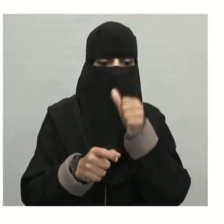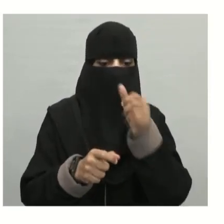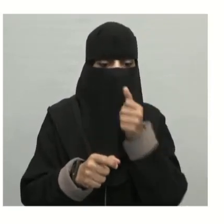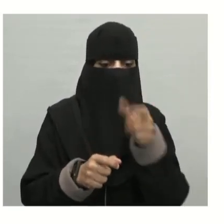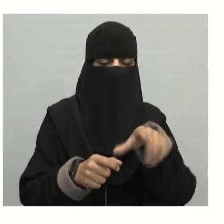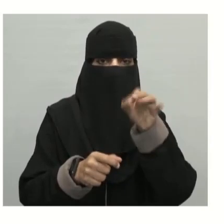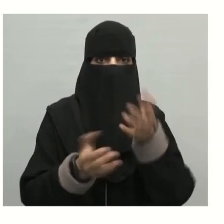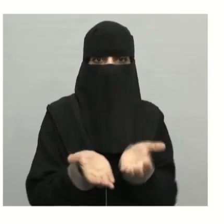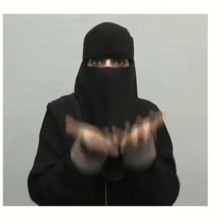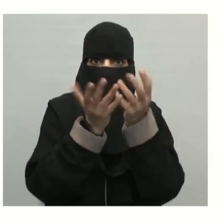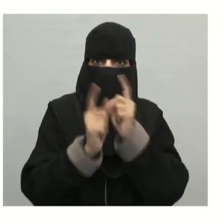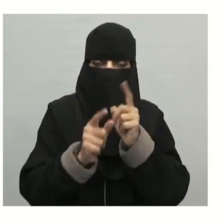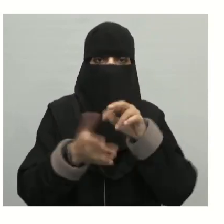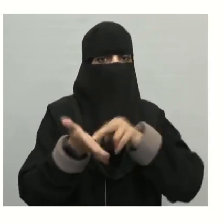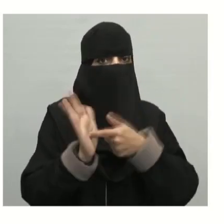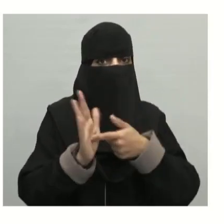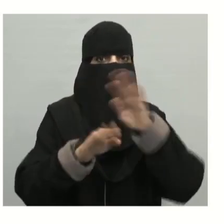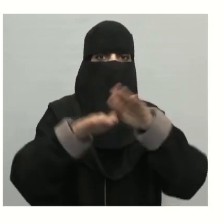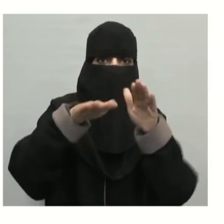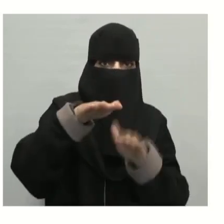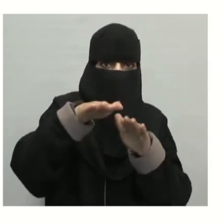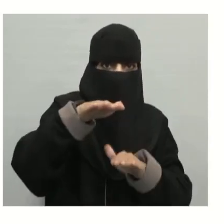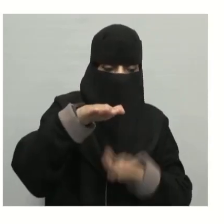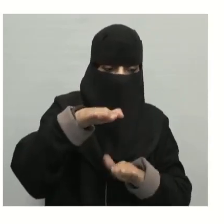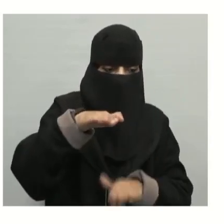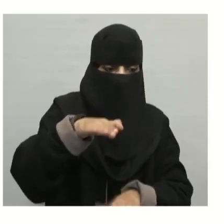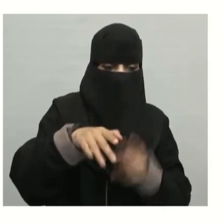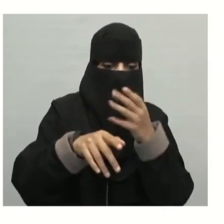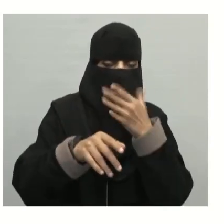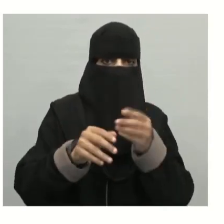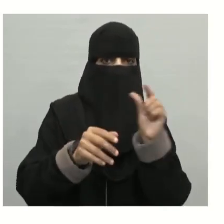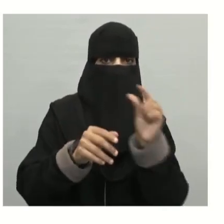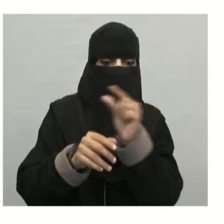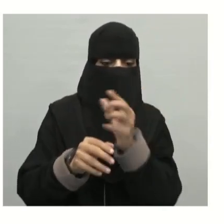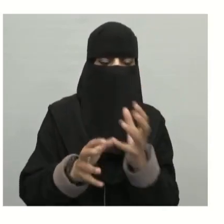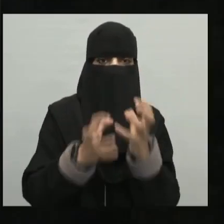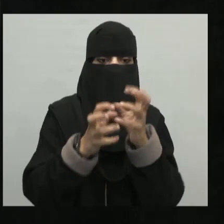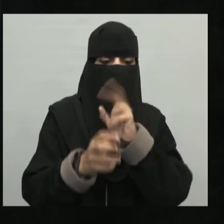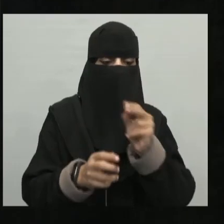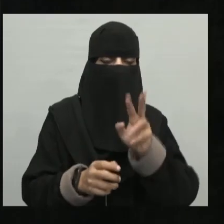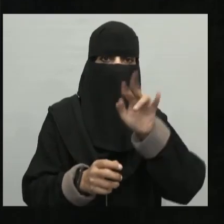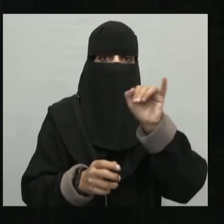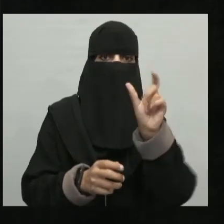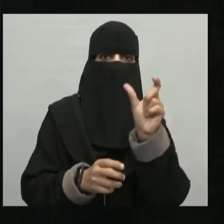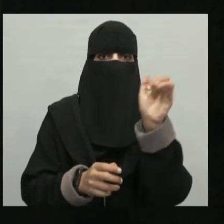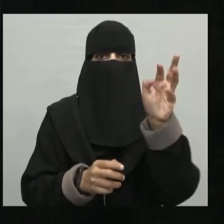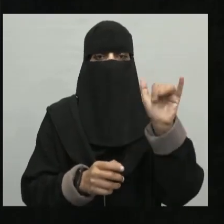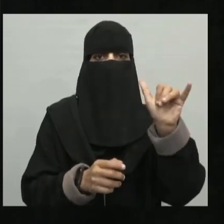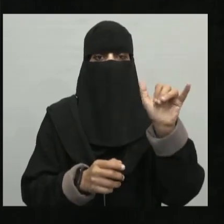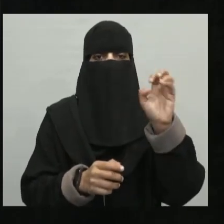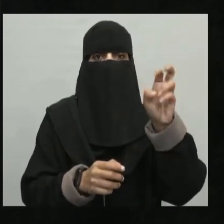الماء لا يستطيع حملها فتترسب وتنزل الى الاسفل على شكل مواد صلبه مثل معدن المنجنيز